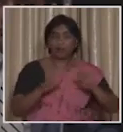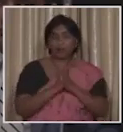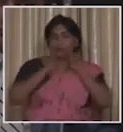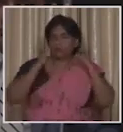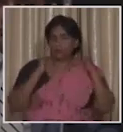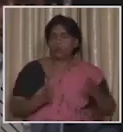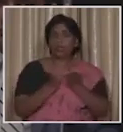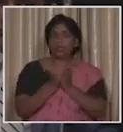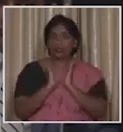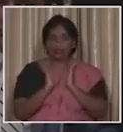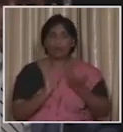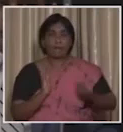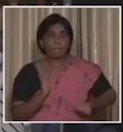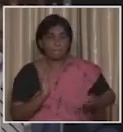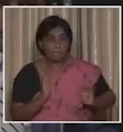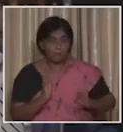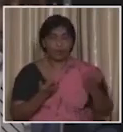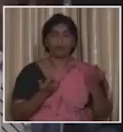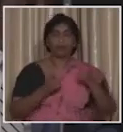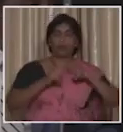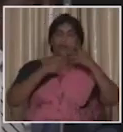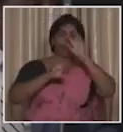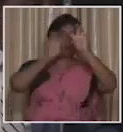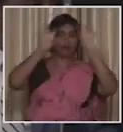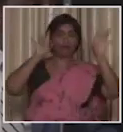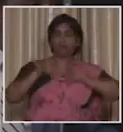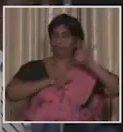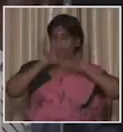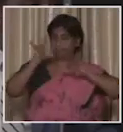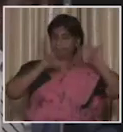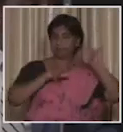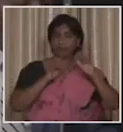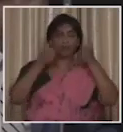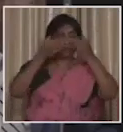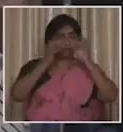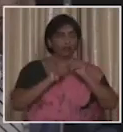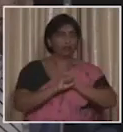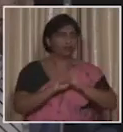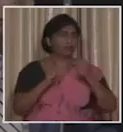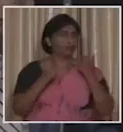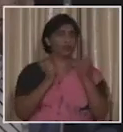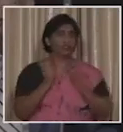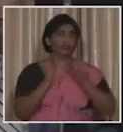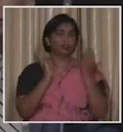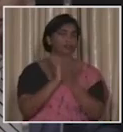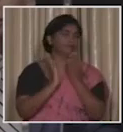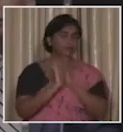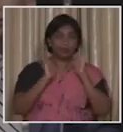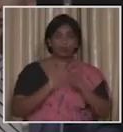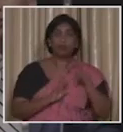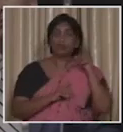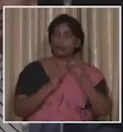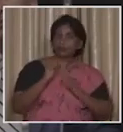ගණනක් ඉන්දියාවට බංග්ලාදේශයට වෙනත් අවට රටවලට ගිහිල්ලා ගුණාත්මක භාවයෙන් තොර වෛද්‍ය අධ්‍යාපනයක් ලබා ගන්නවා. හැබැයි